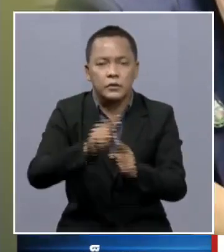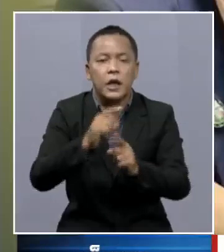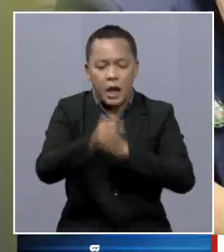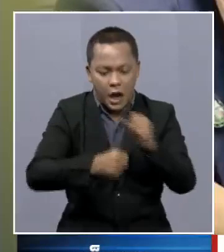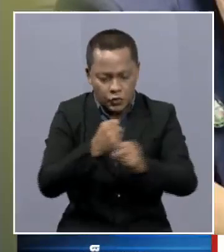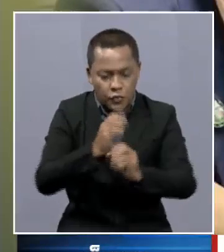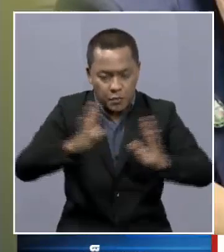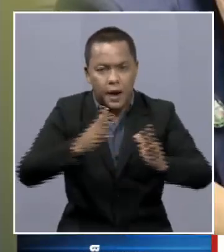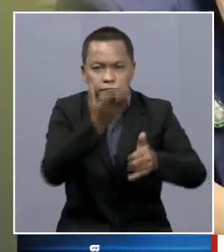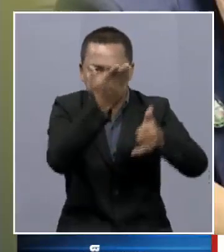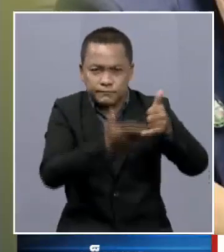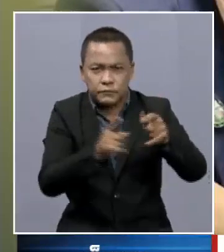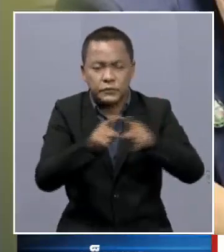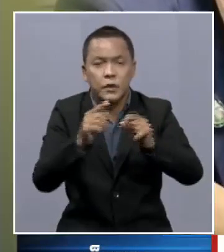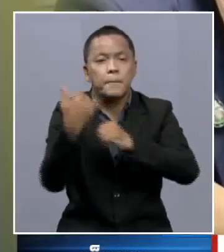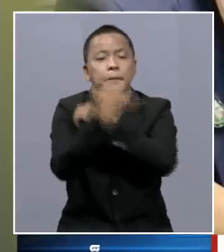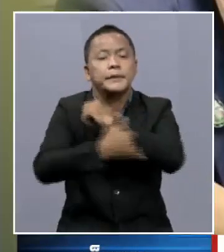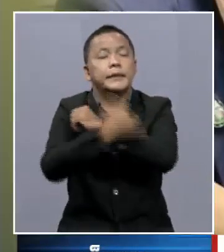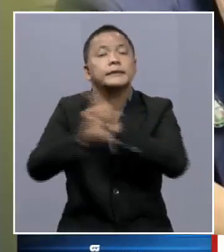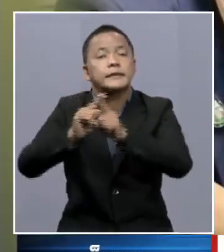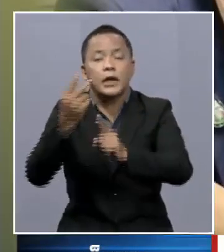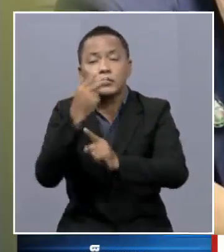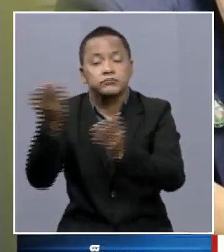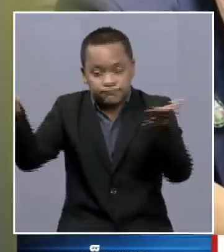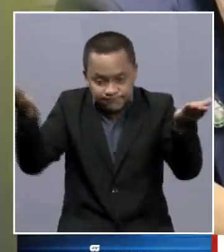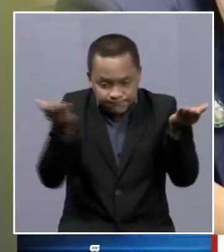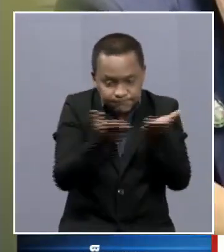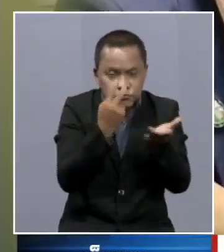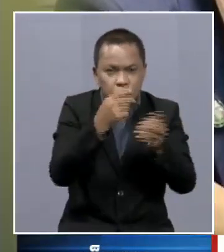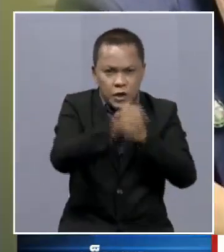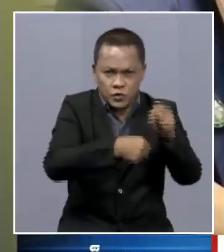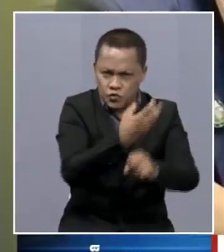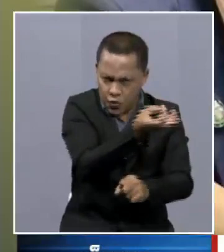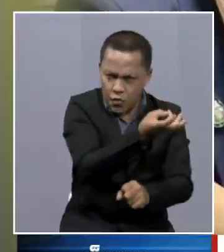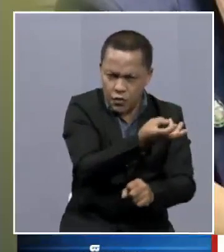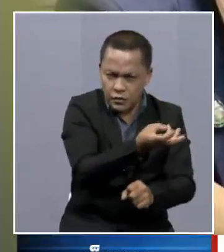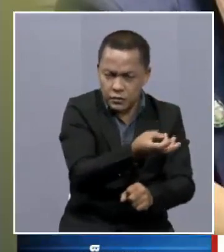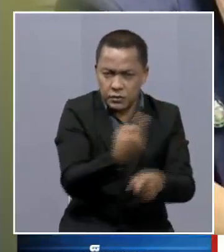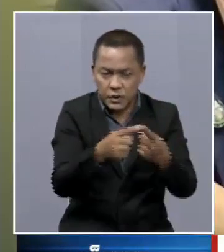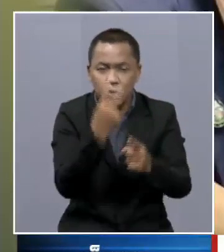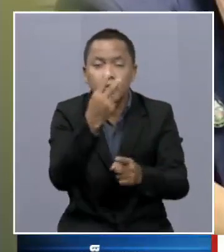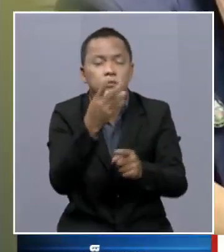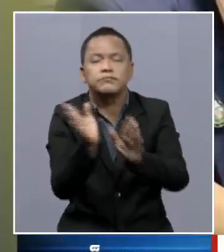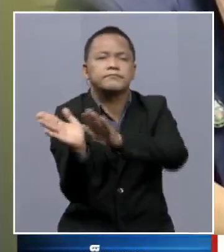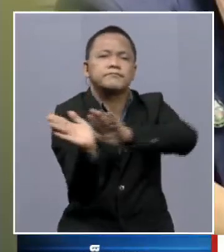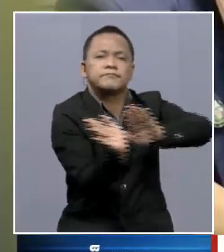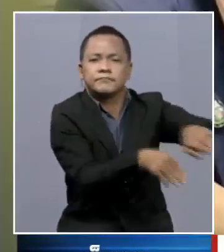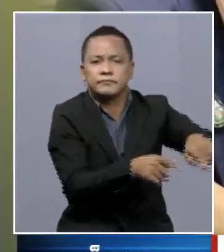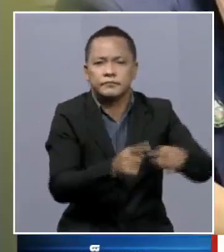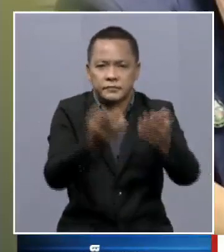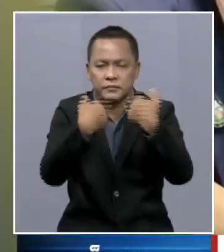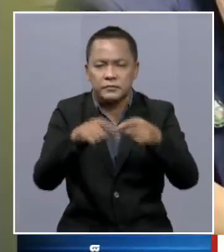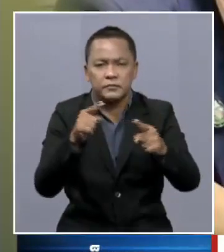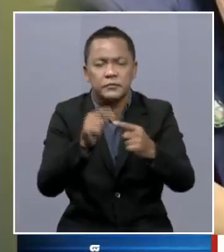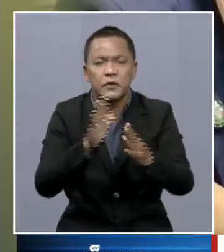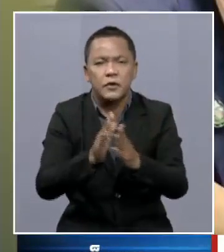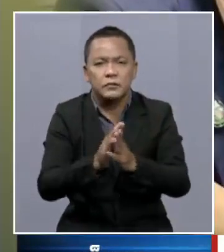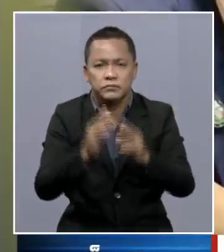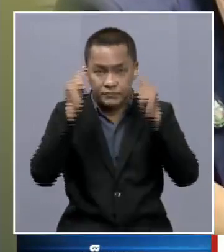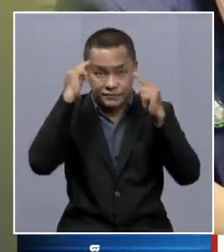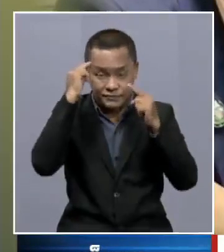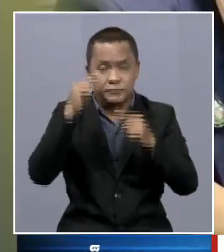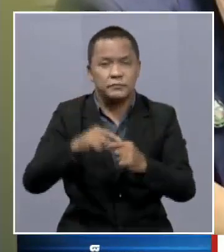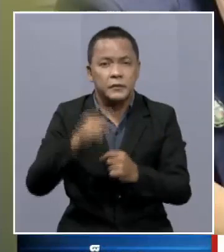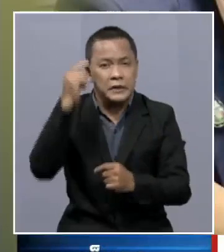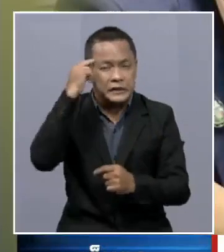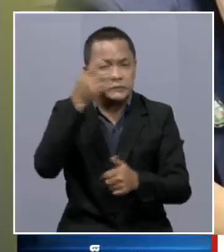people